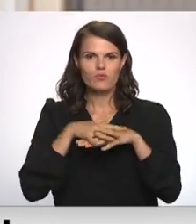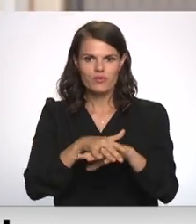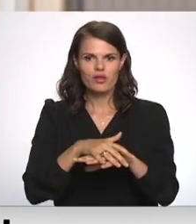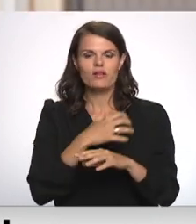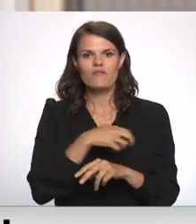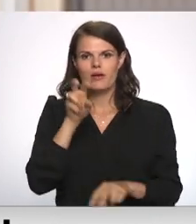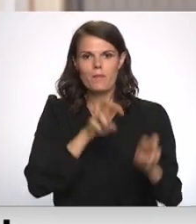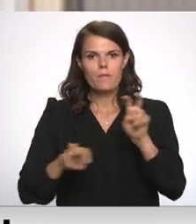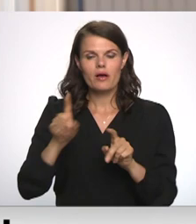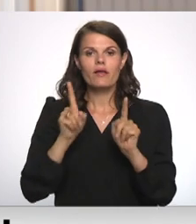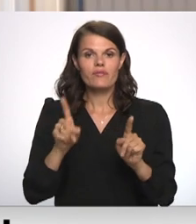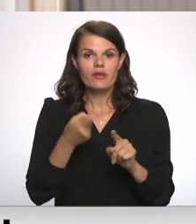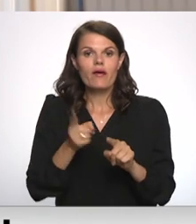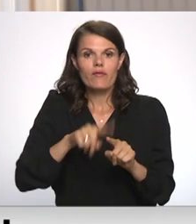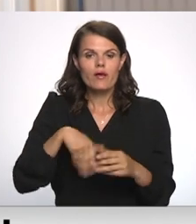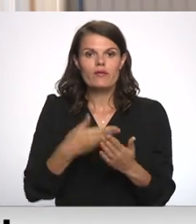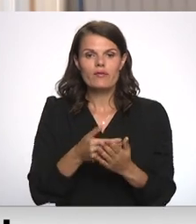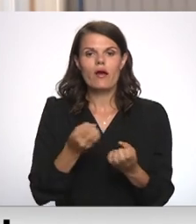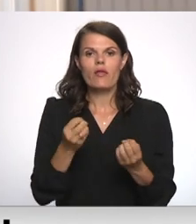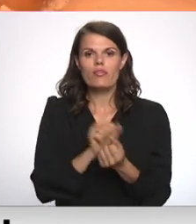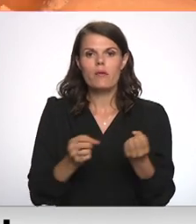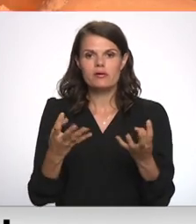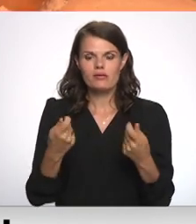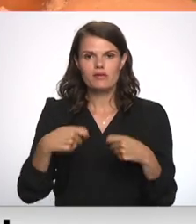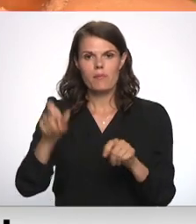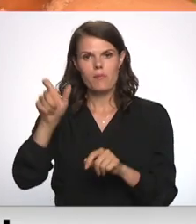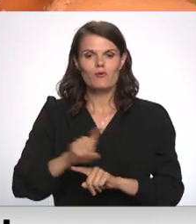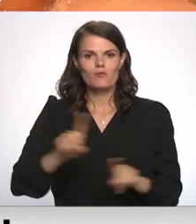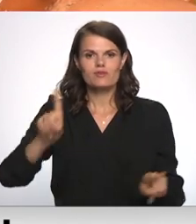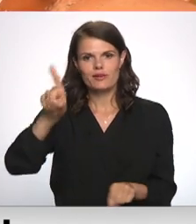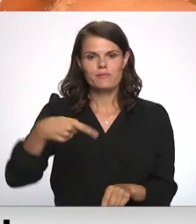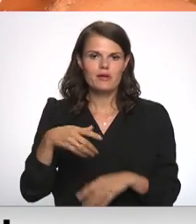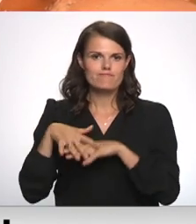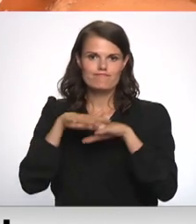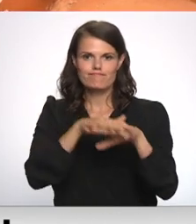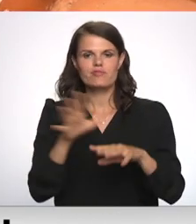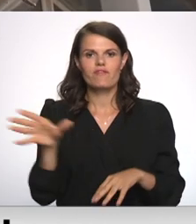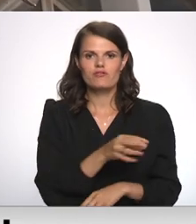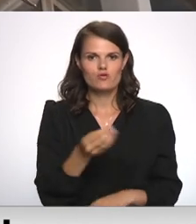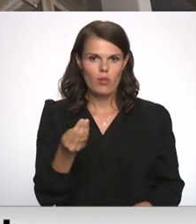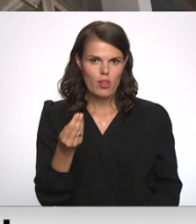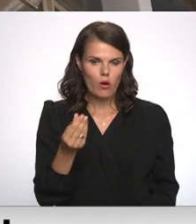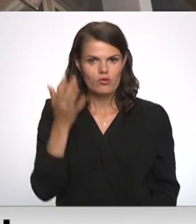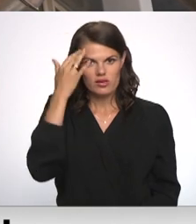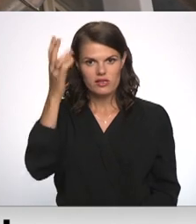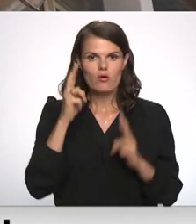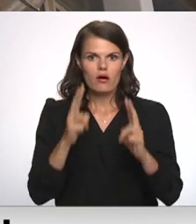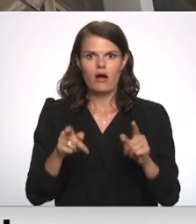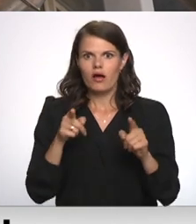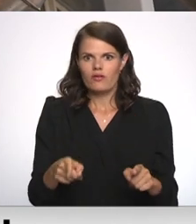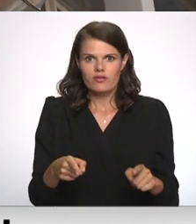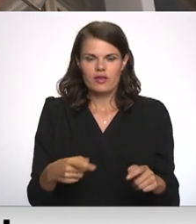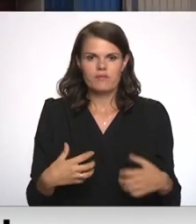būtu jāmeklē tikai tad, ja dabas gāzes pārdevējs uzreiz prasītu ieskaitīt visu summu. Cerot, ka tik